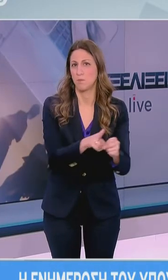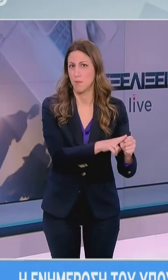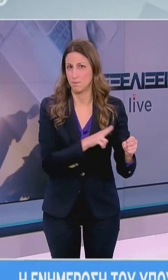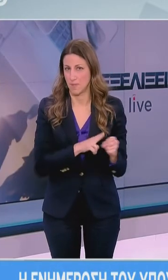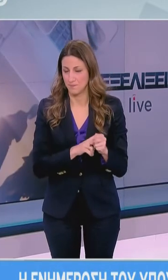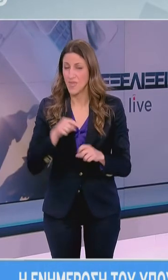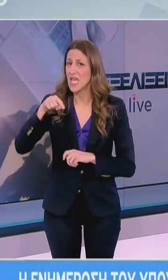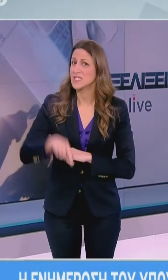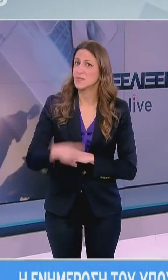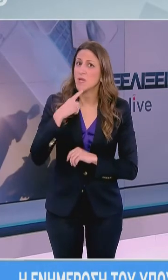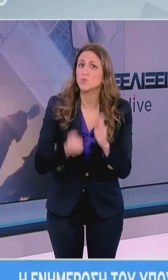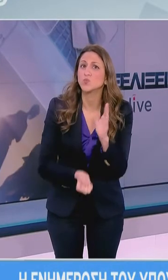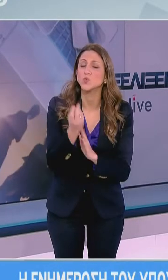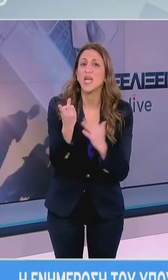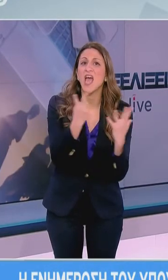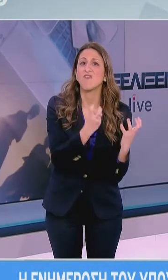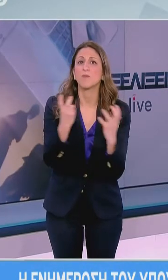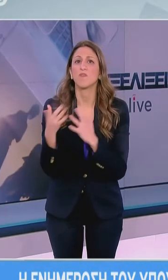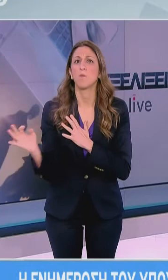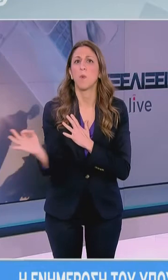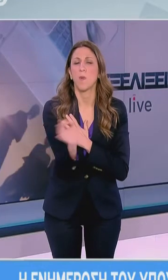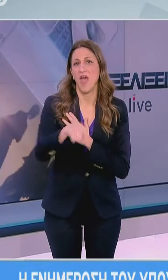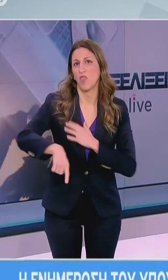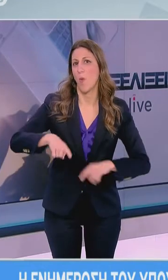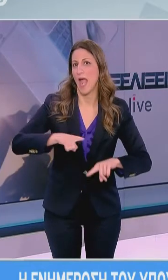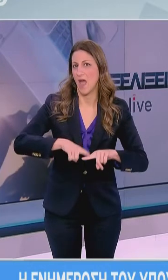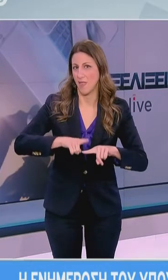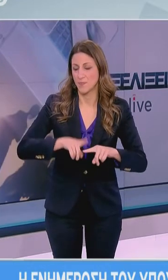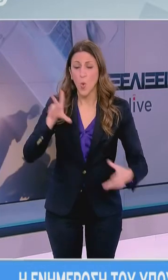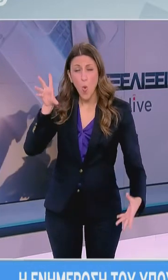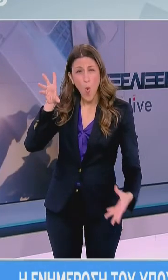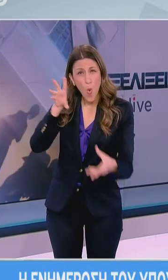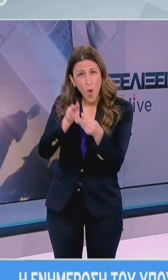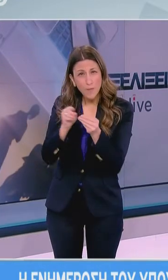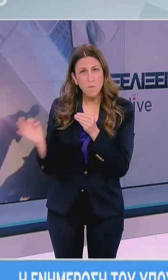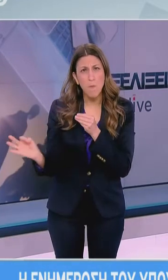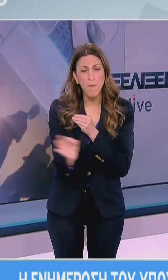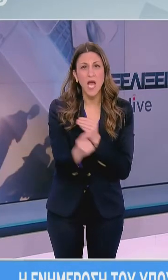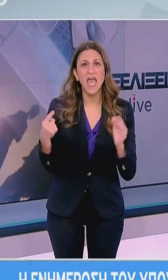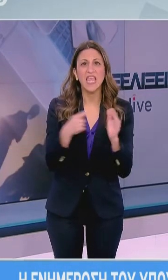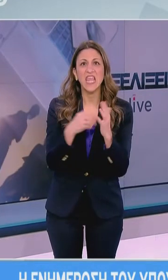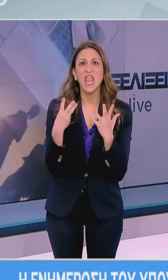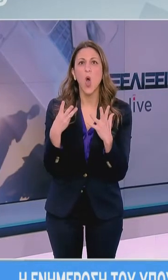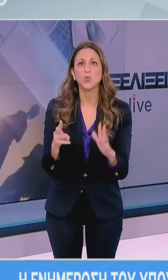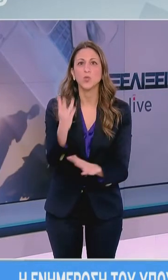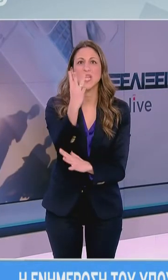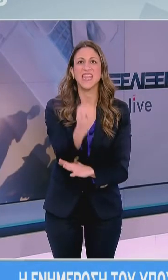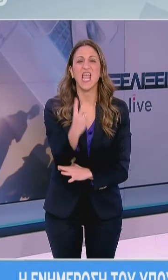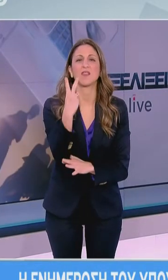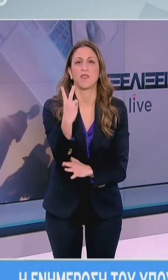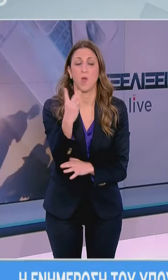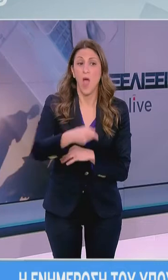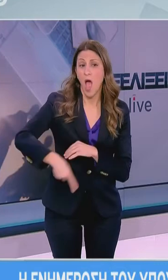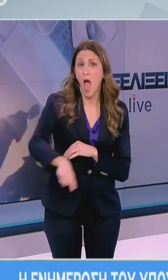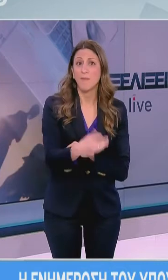Σήμερα ανακοινώνουμε 77 νέα κρούσματα του νέου ιού στη χώρα. Ο συνολικός αριθμός των κρούσματων είναι 1.832, εκ